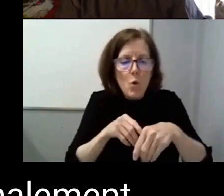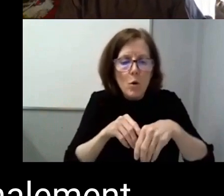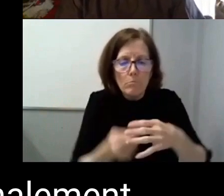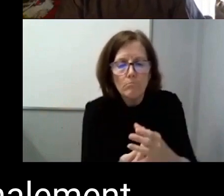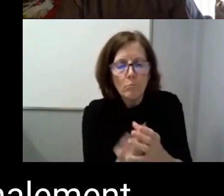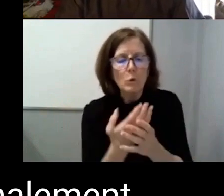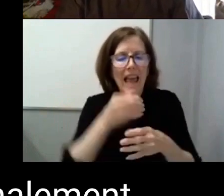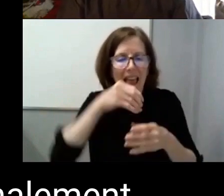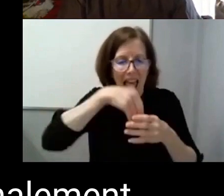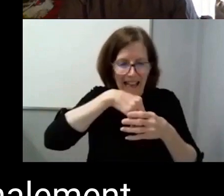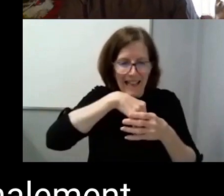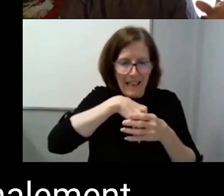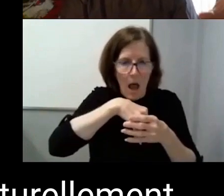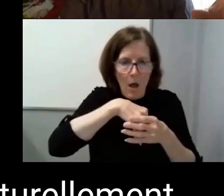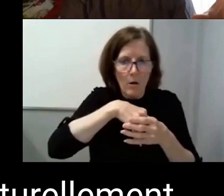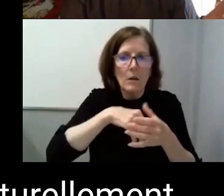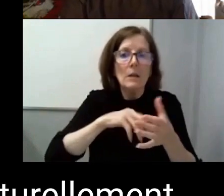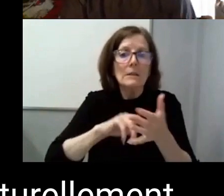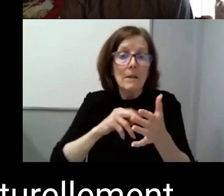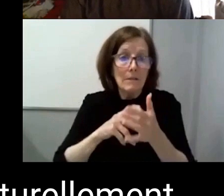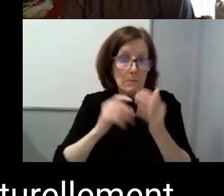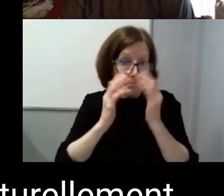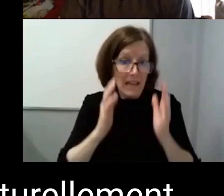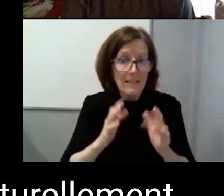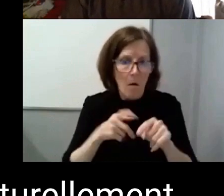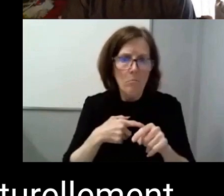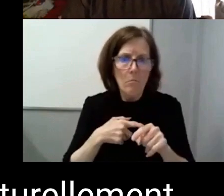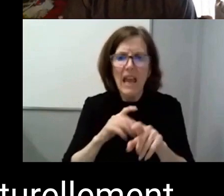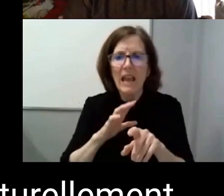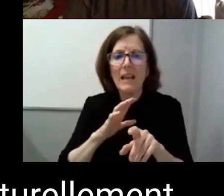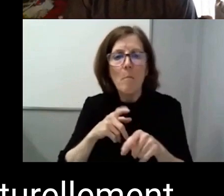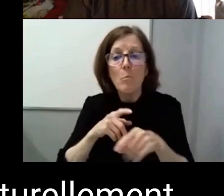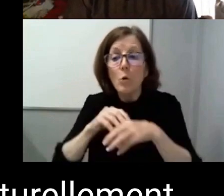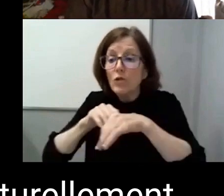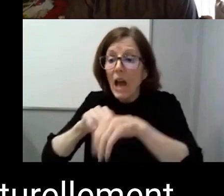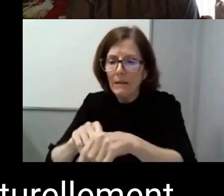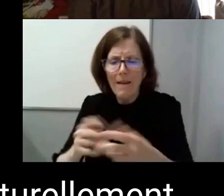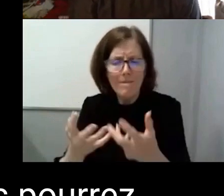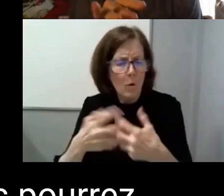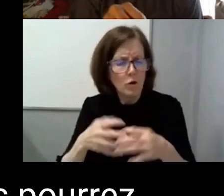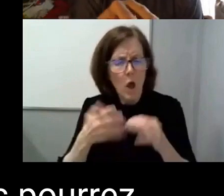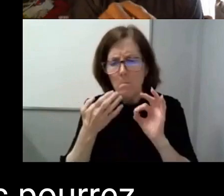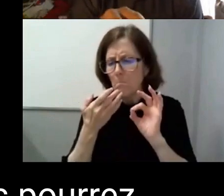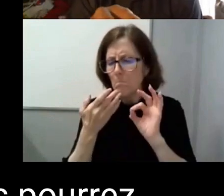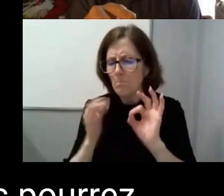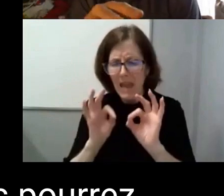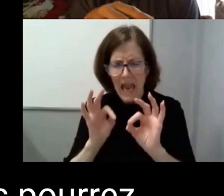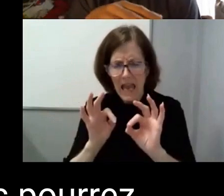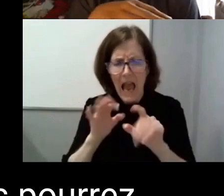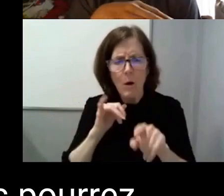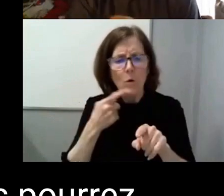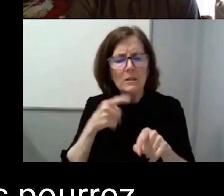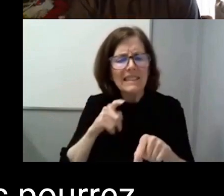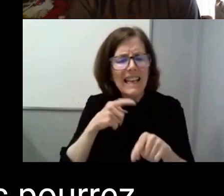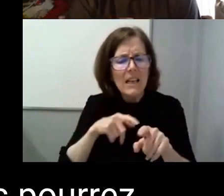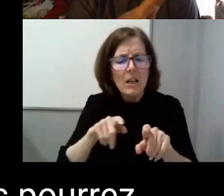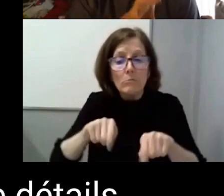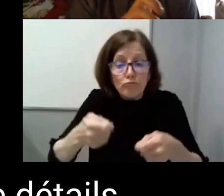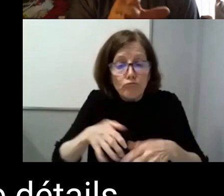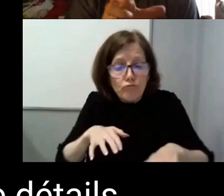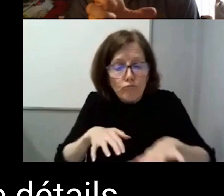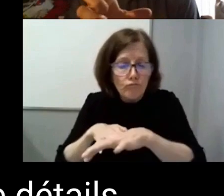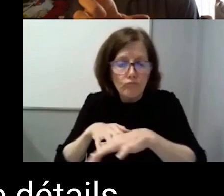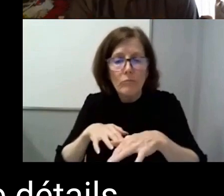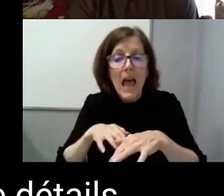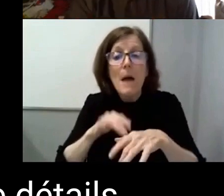fonctionne assez bien. Finalement, la plupart des paramètres sont gérés naturellement. Mais si vous avez des curiosités, vous pourrez m'écrire